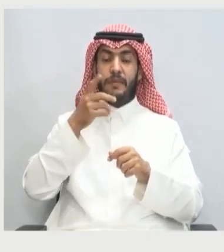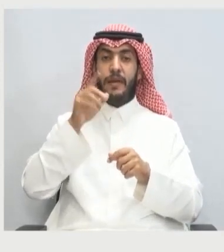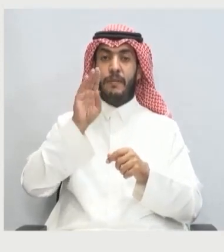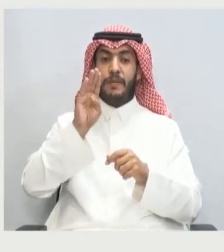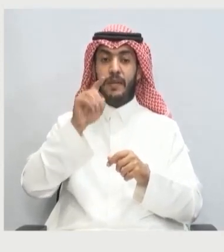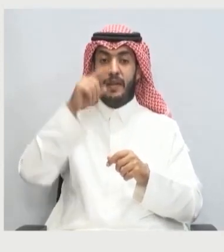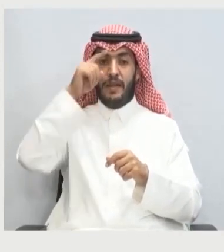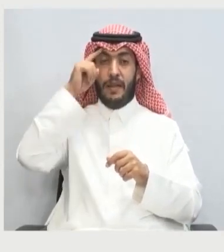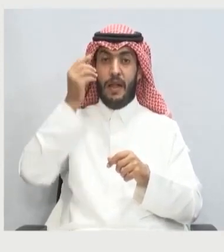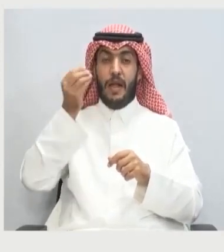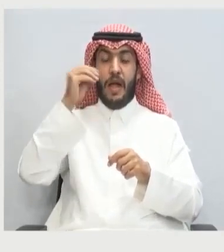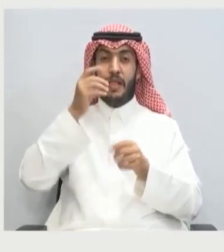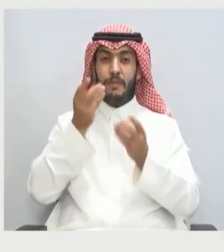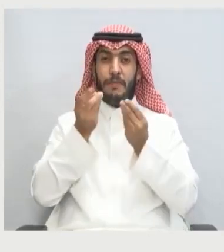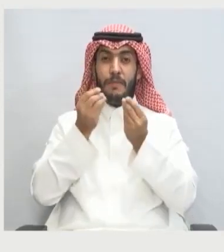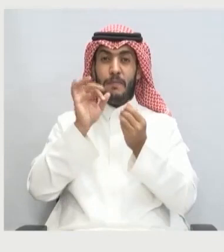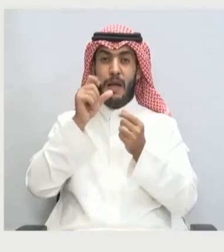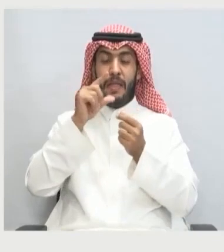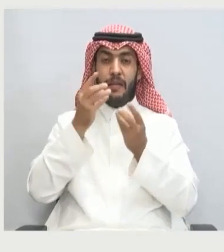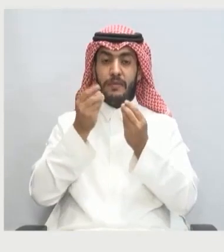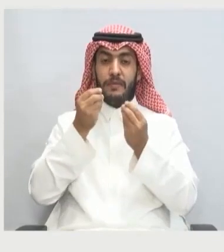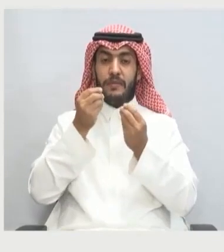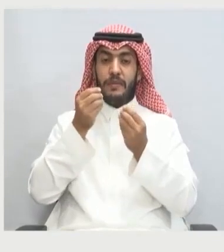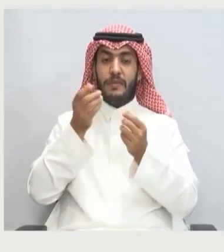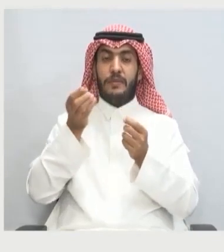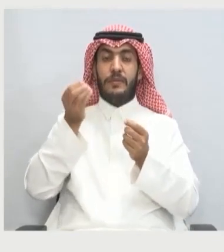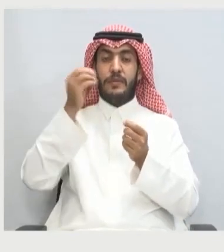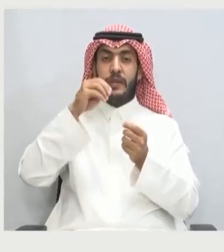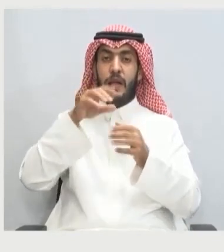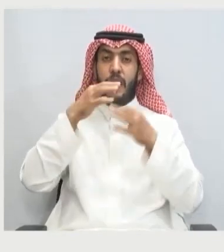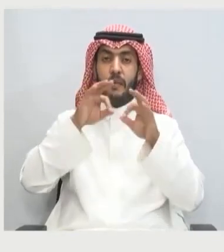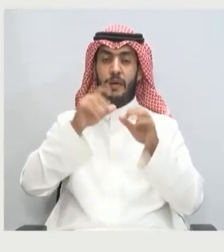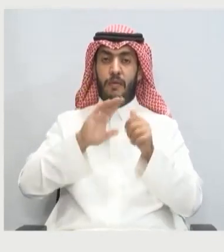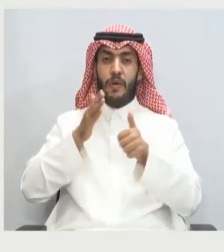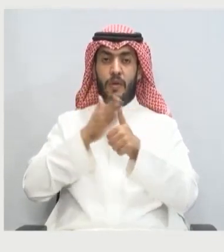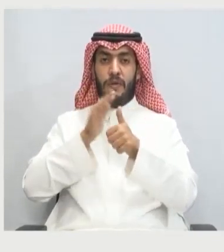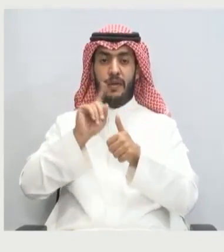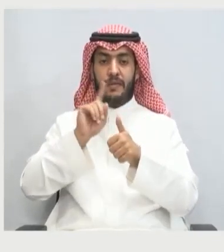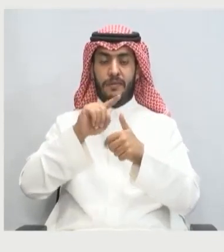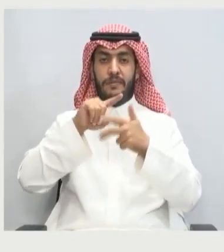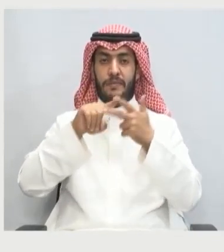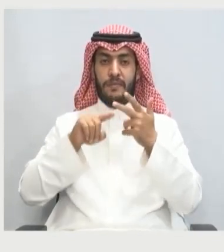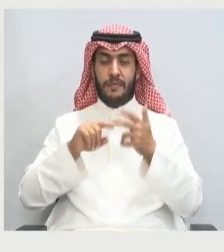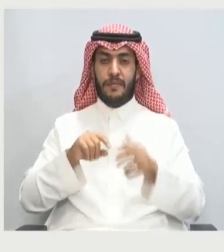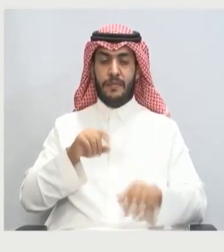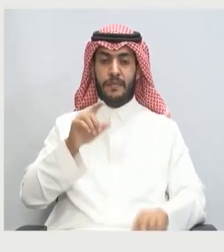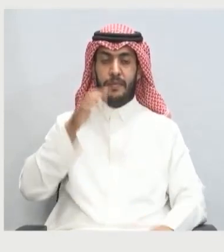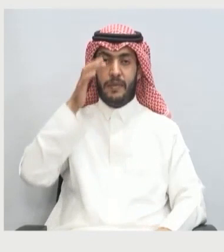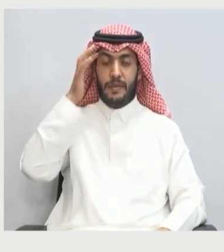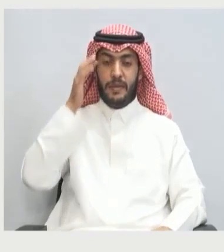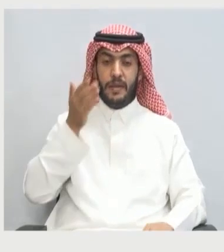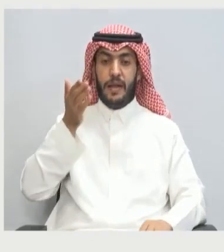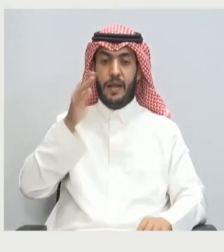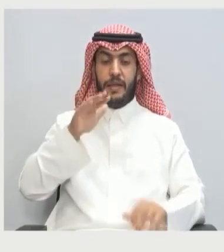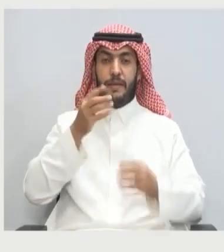كانت عندي اكثر من ماده اذا سنقول انها ليست جميع العناصر ستكون من الرتبه الاولى بما انها اكثر